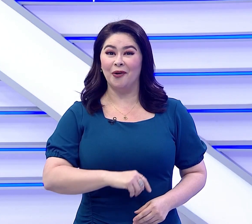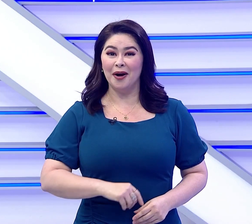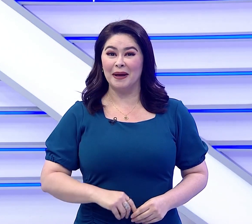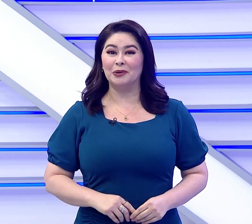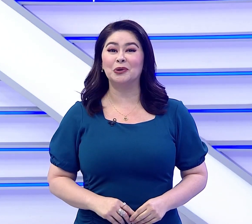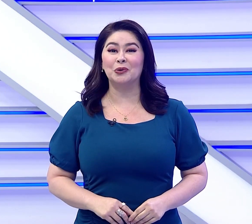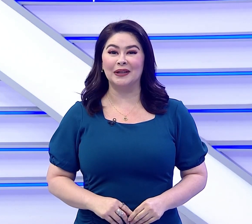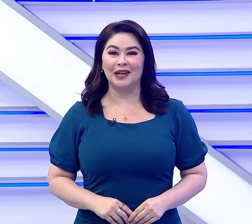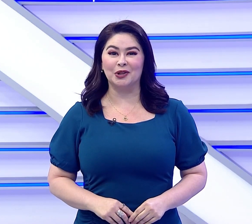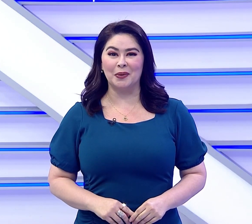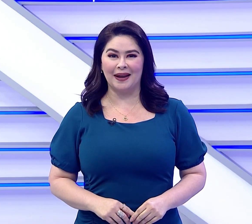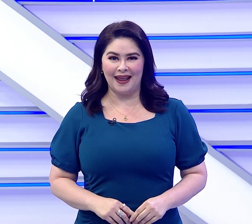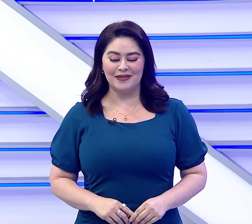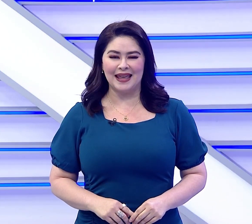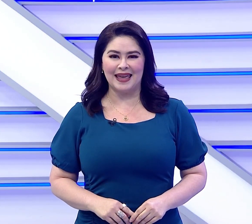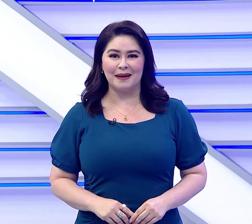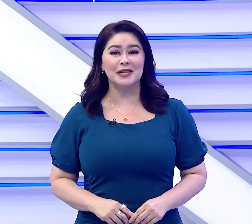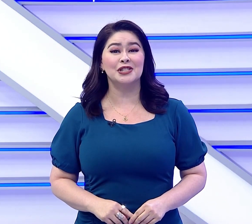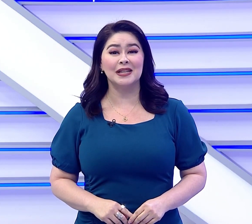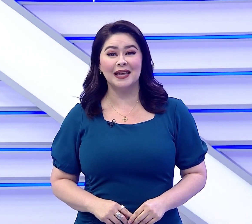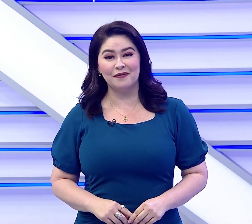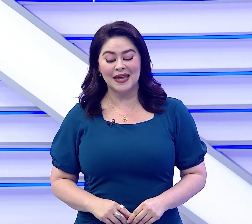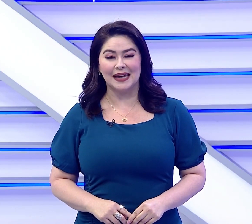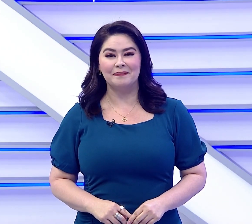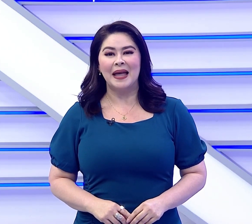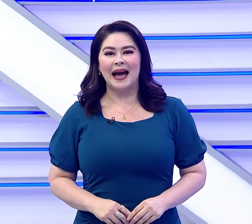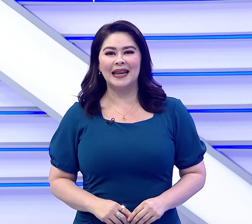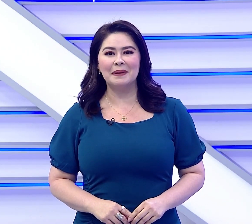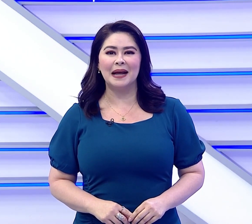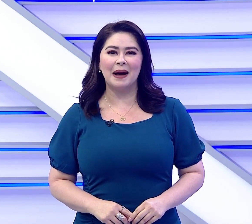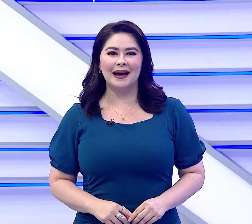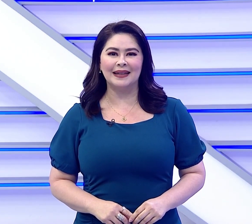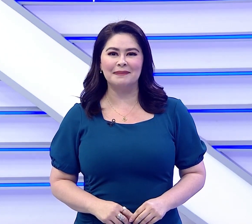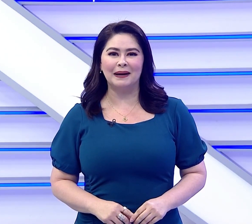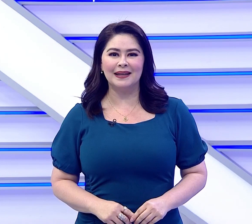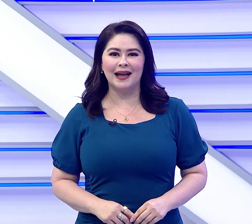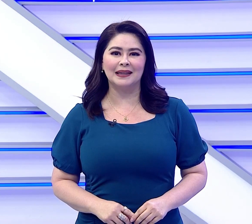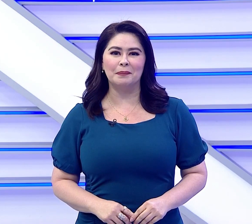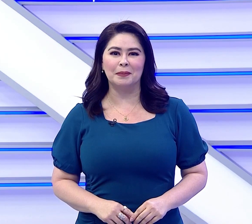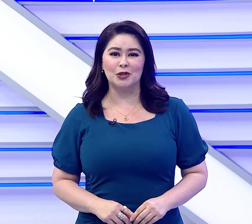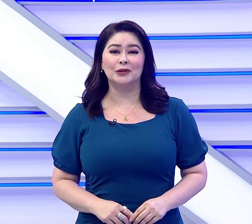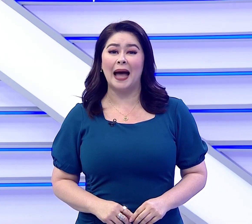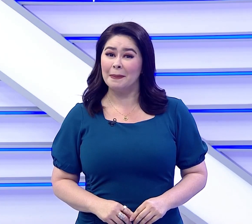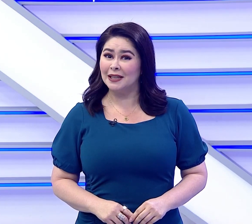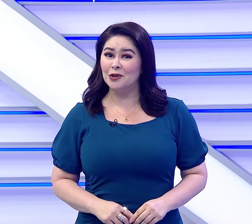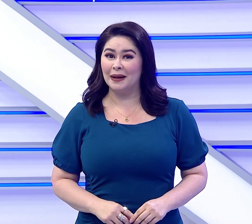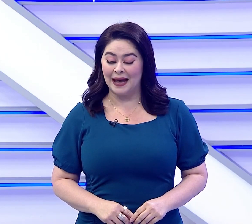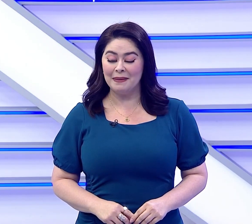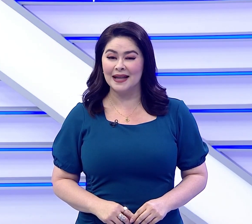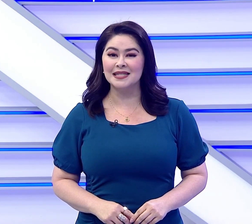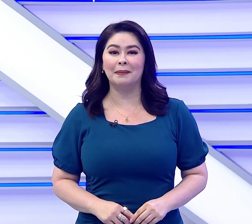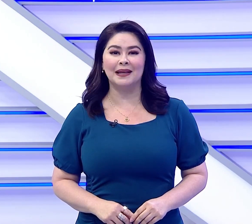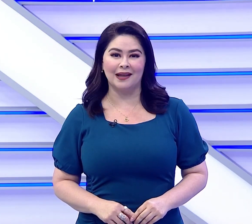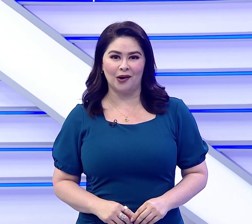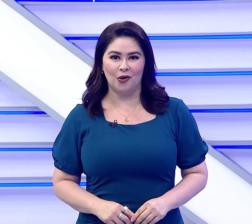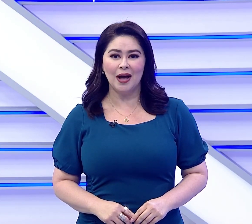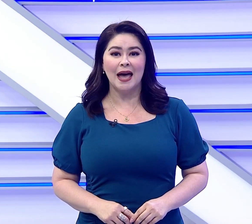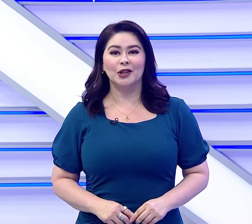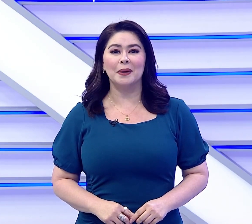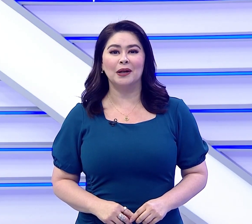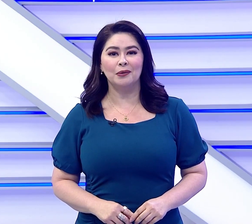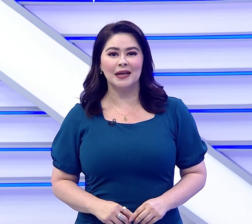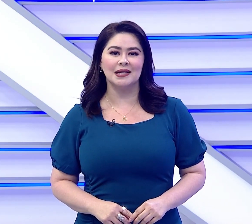Balita Ko, may tututukan kayo tuwing 11 AM sa GTV. Alamin ang mahalagang balita at impormasyong dapat ninyong malaman sa Balita